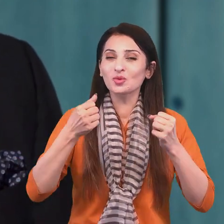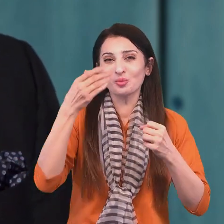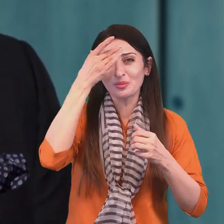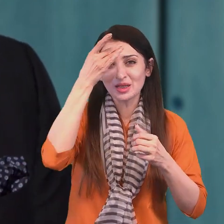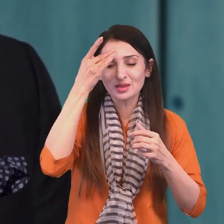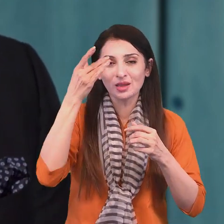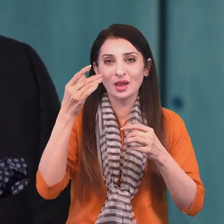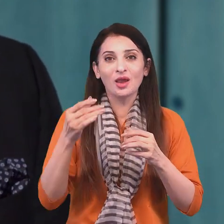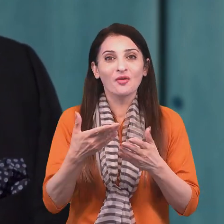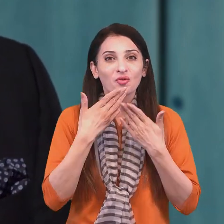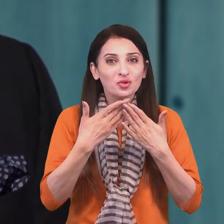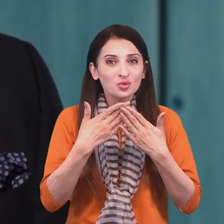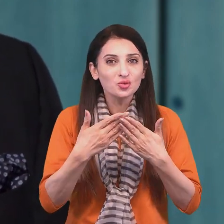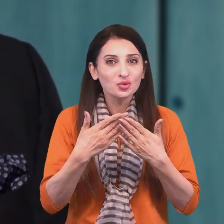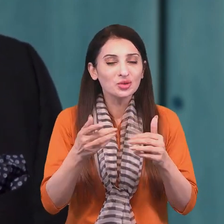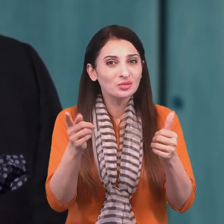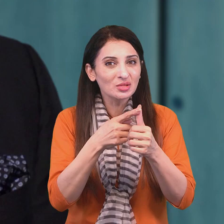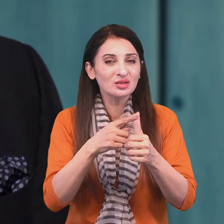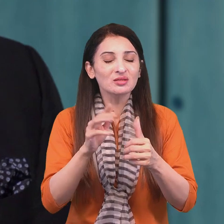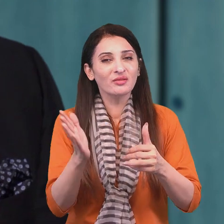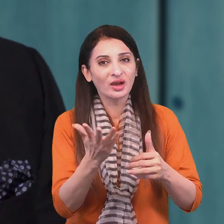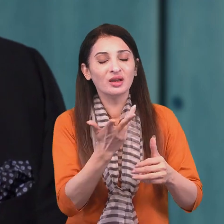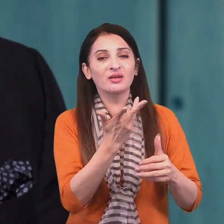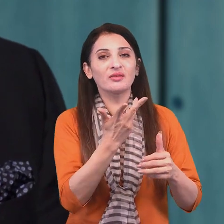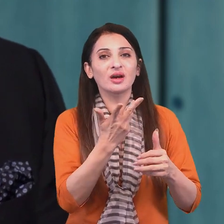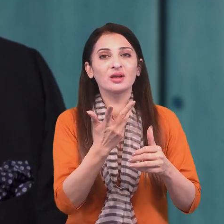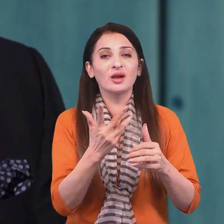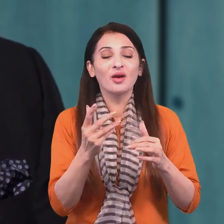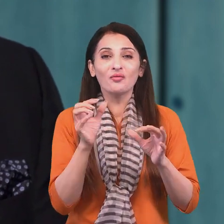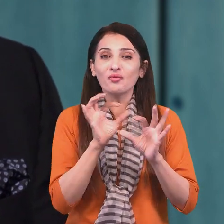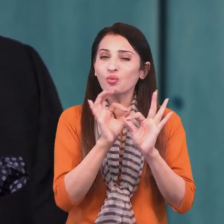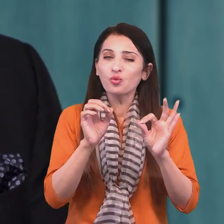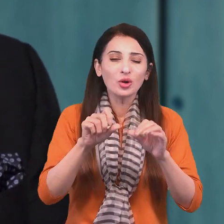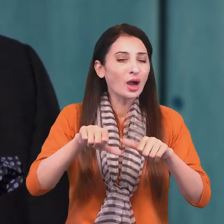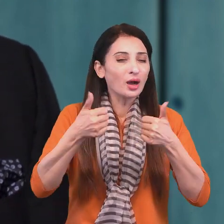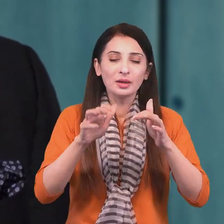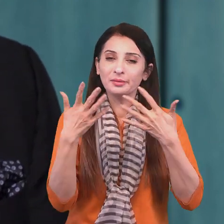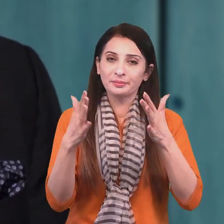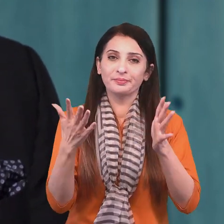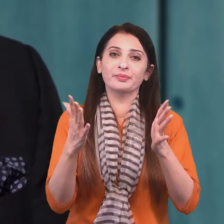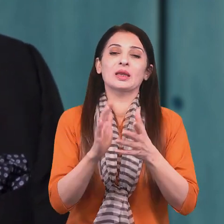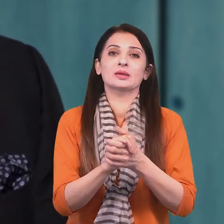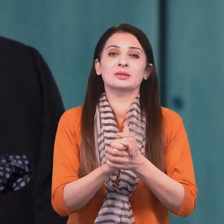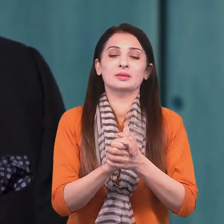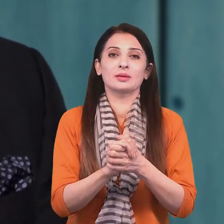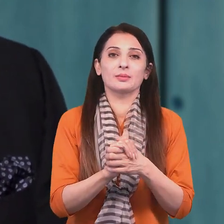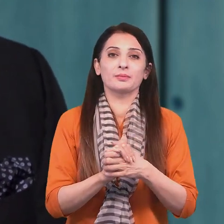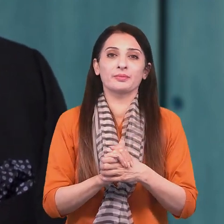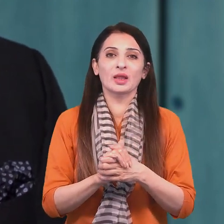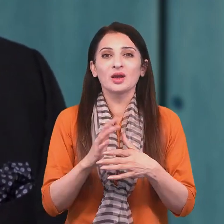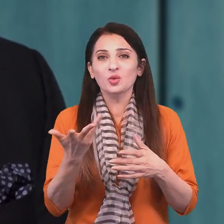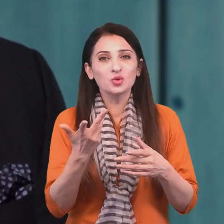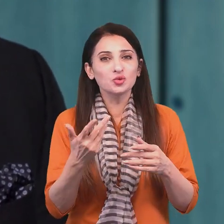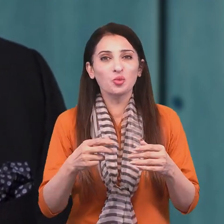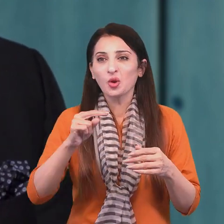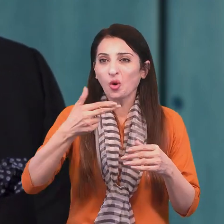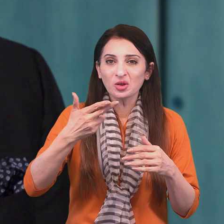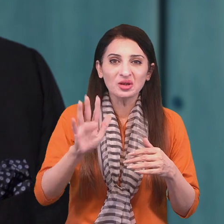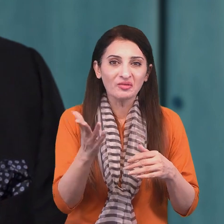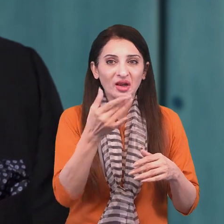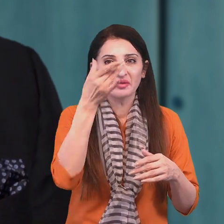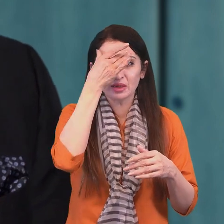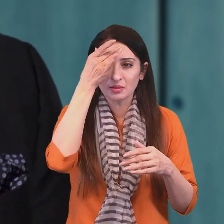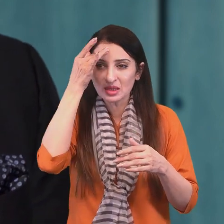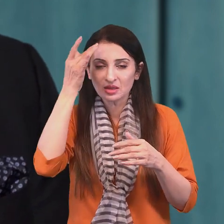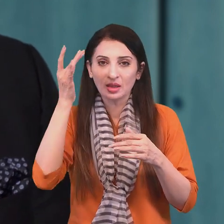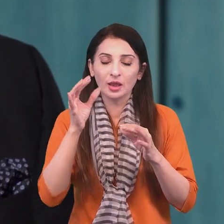جو ایجوکیشن منسٹری ہے یا جو ہمارا ہائر ایجوکیشن کمیشن ہے، وہ کور نہیں کر سکتا۔ جو باقی کیمپسز کے مسائل ہیں، ہاسٹلس کے